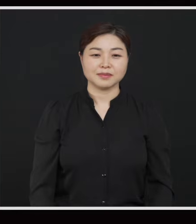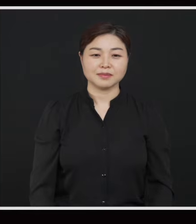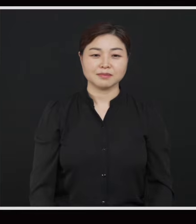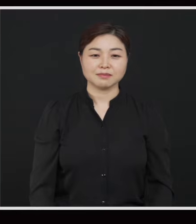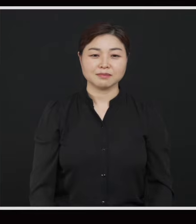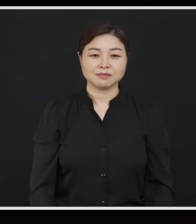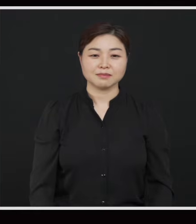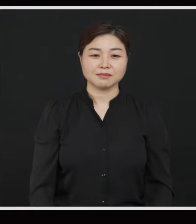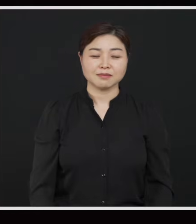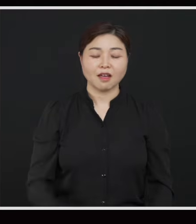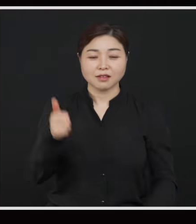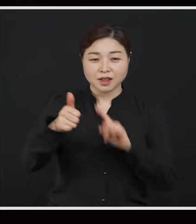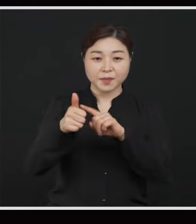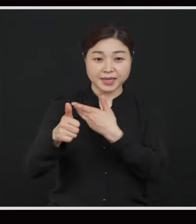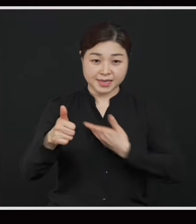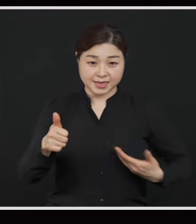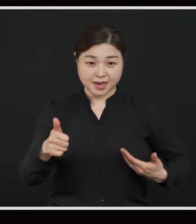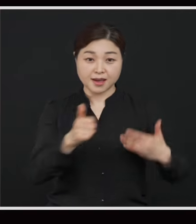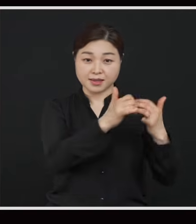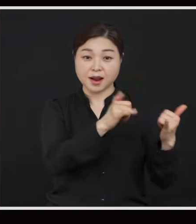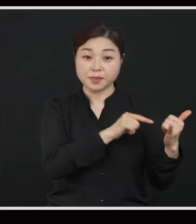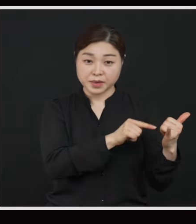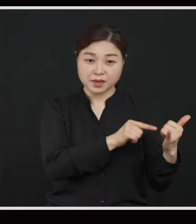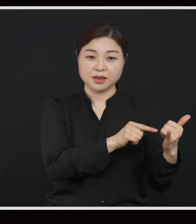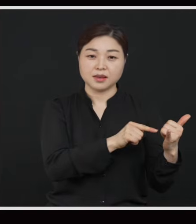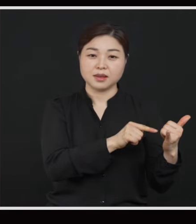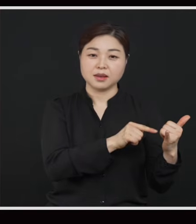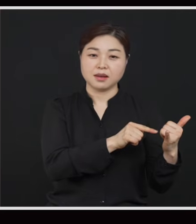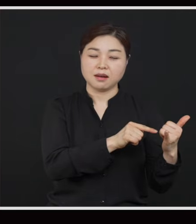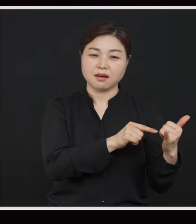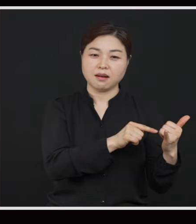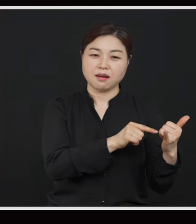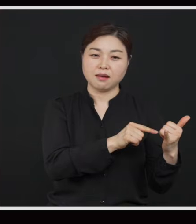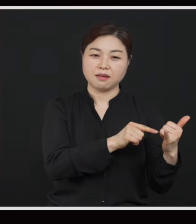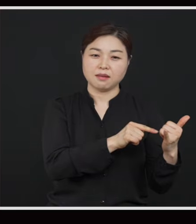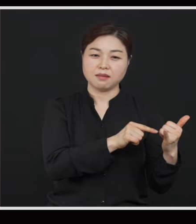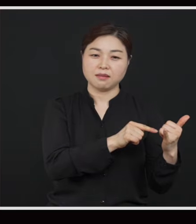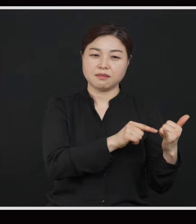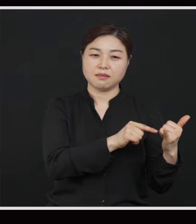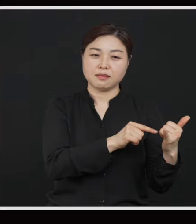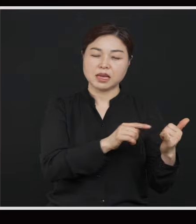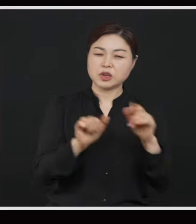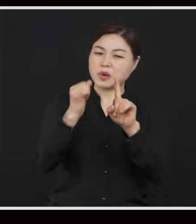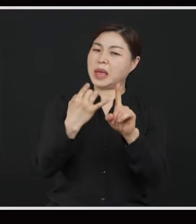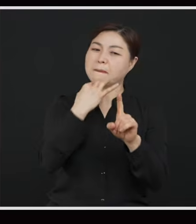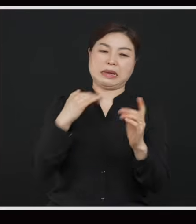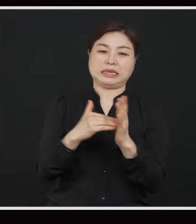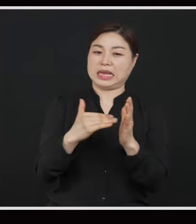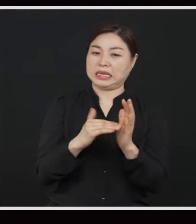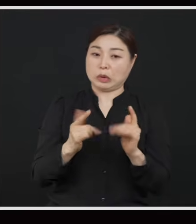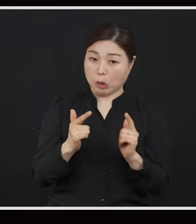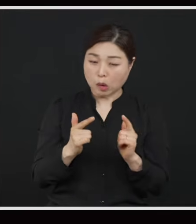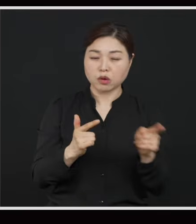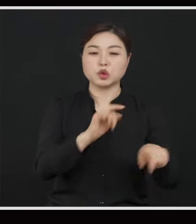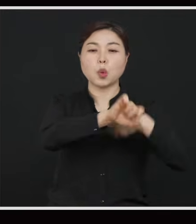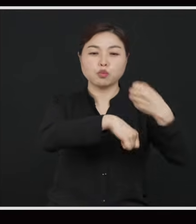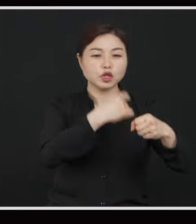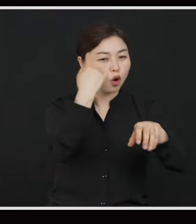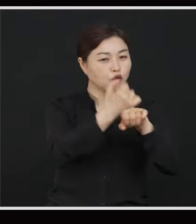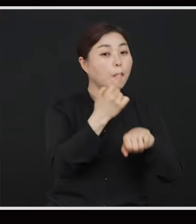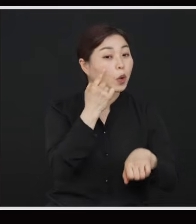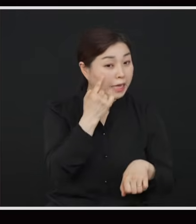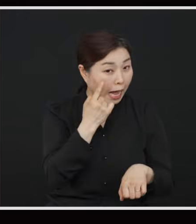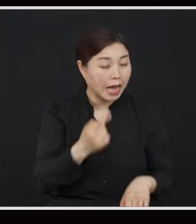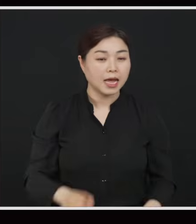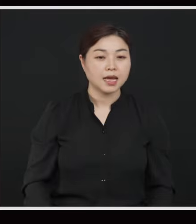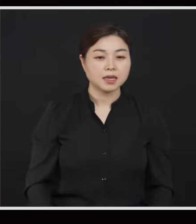그리고 그 사람의 제자가 이제 그래도 뭐 일회성 말고 동물 실험